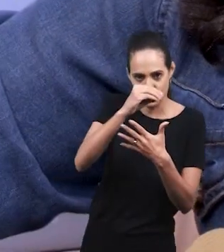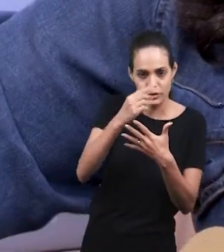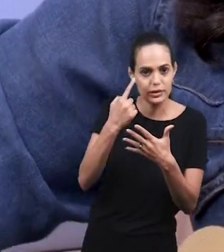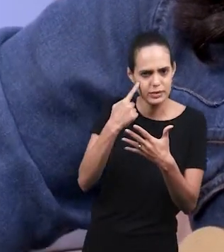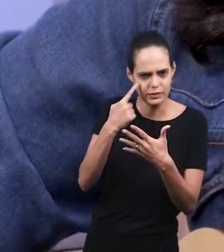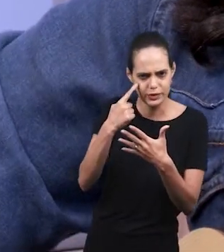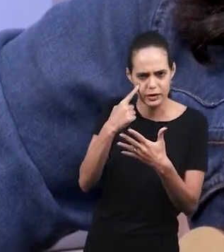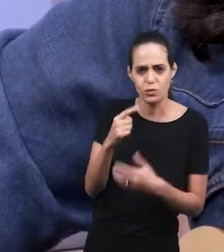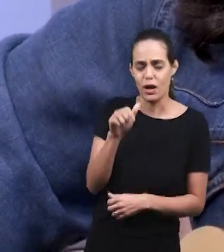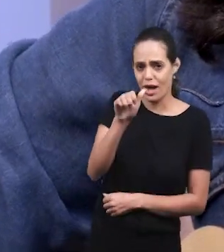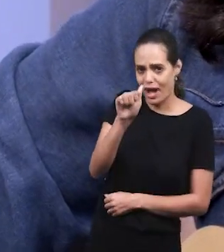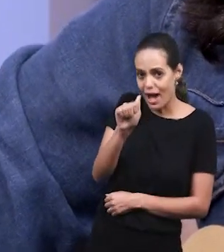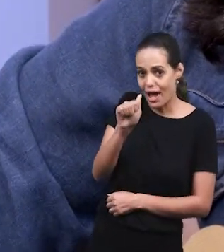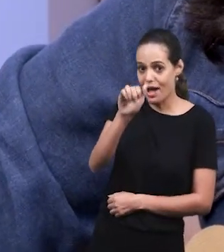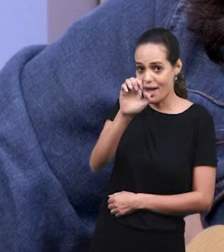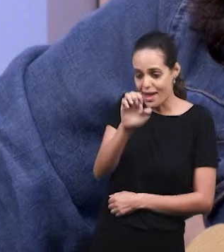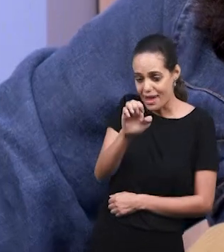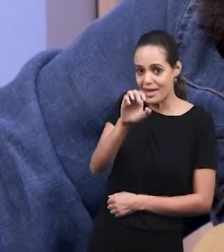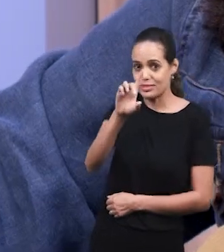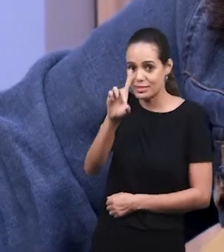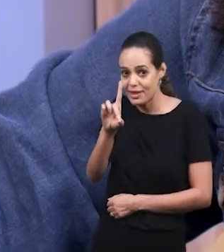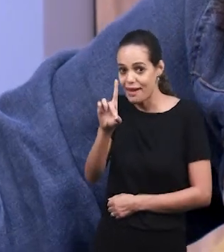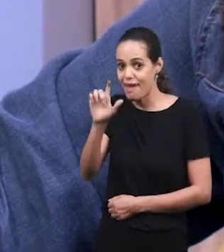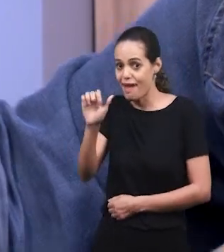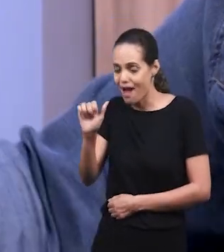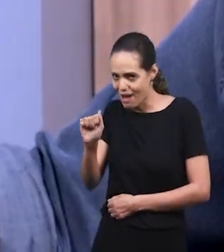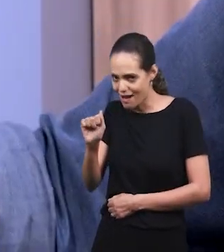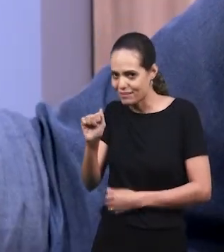A, E, D, A.